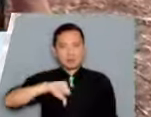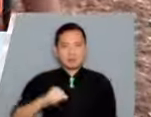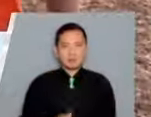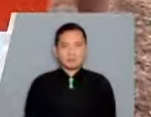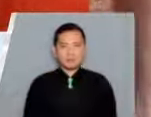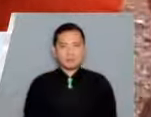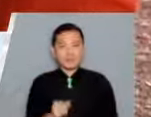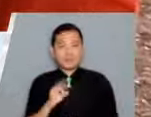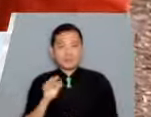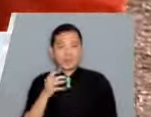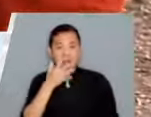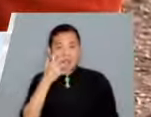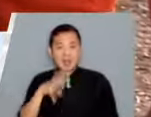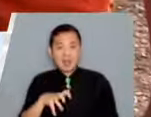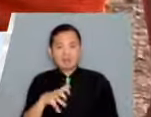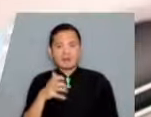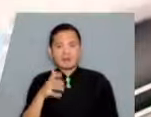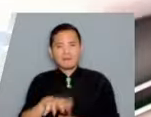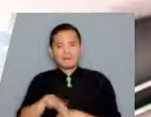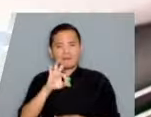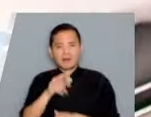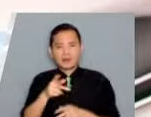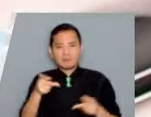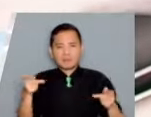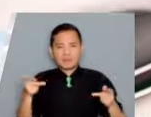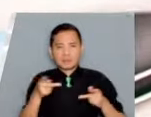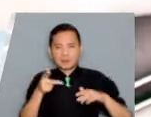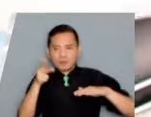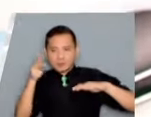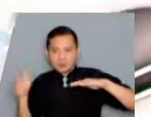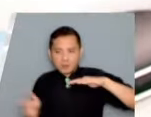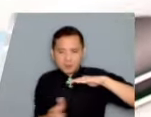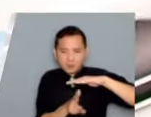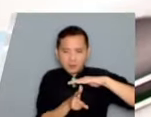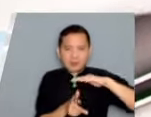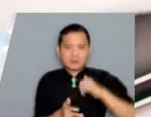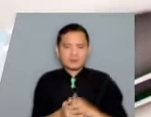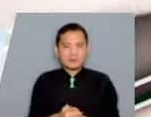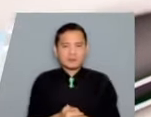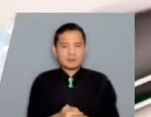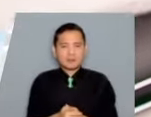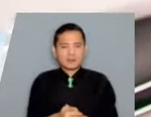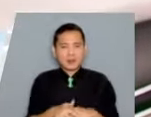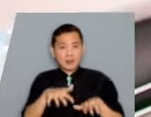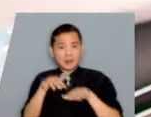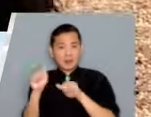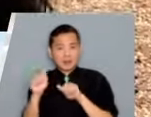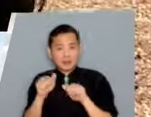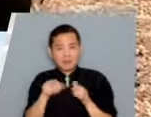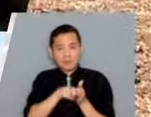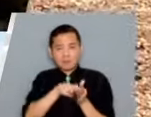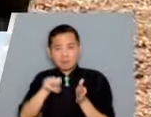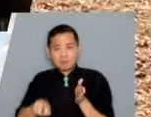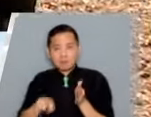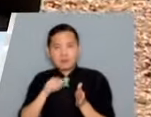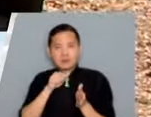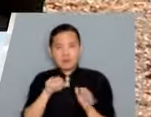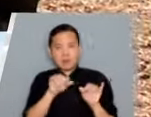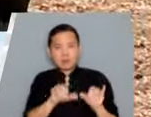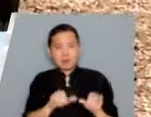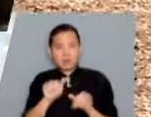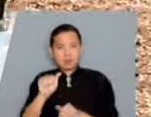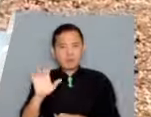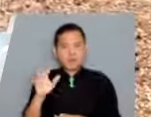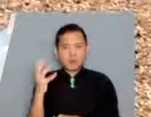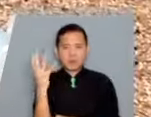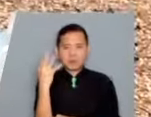Payo rin ng Health Department, lumabas ng sasakyan at huwag magtagal sa sasakyan para lang sa aircon dahil sa peligro ng carbon